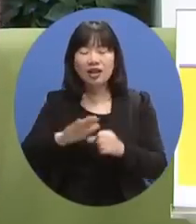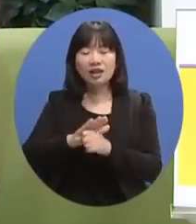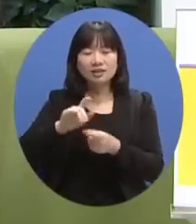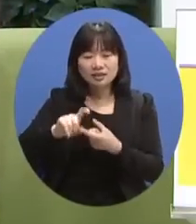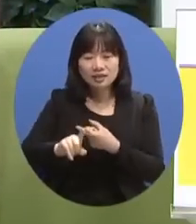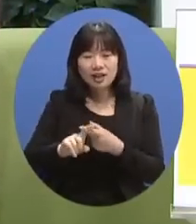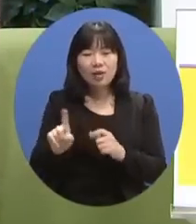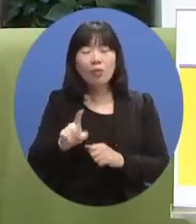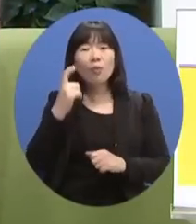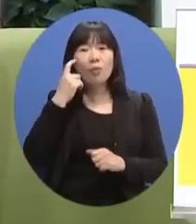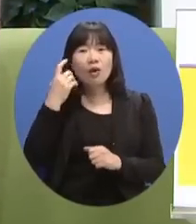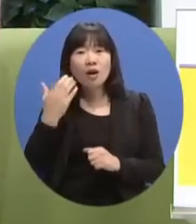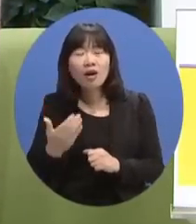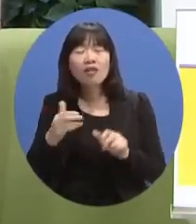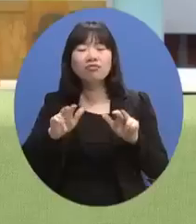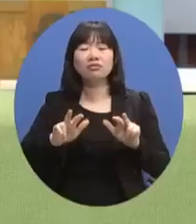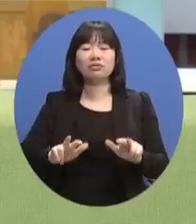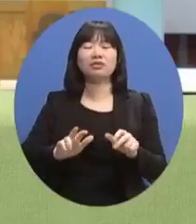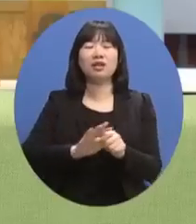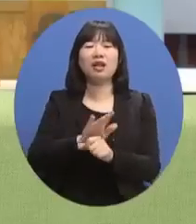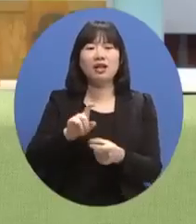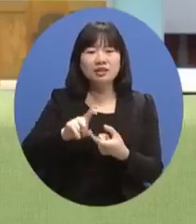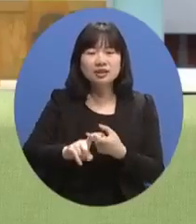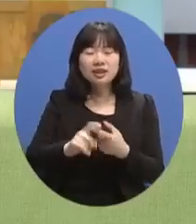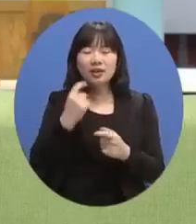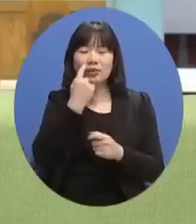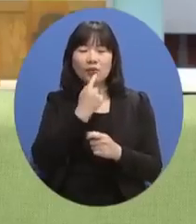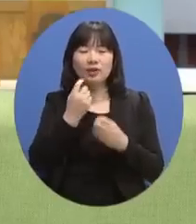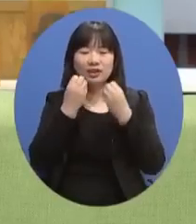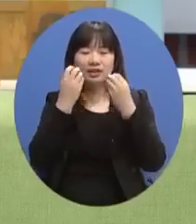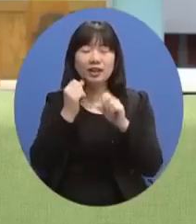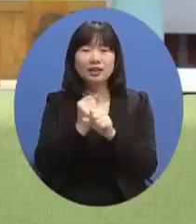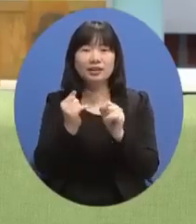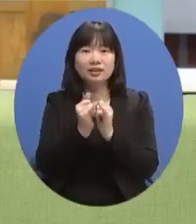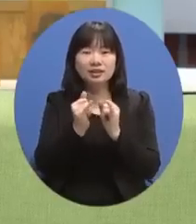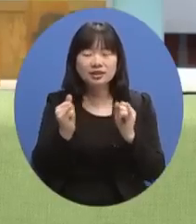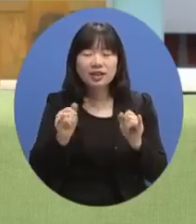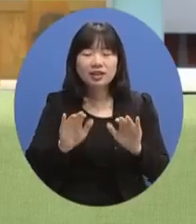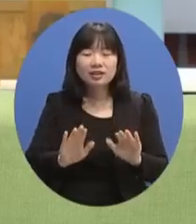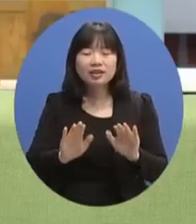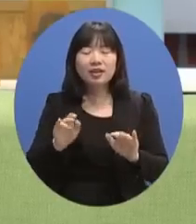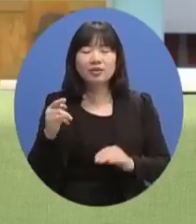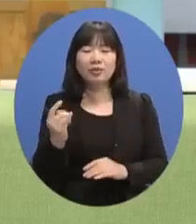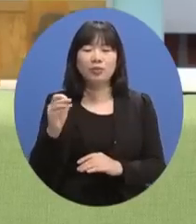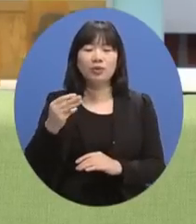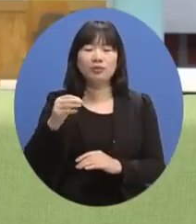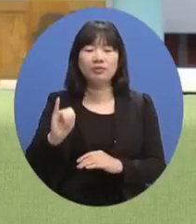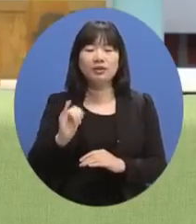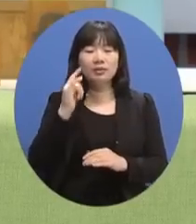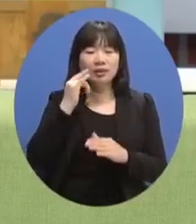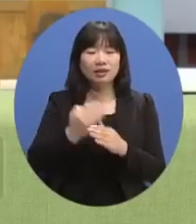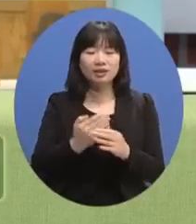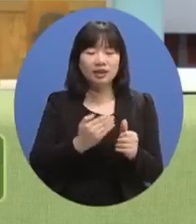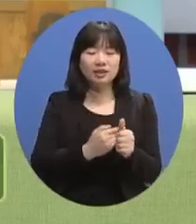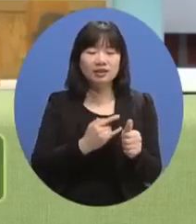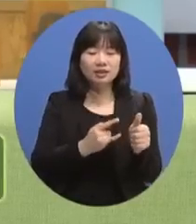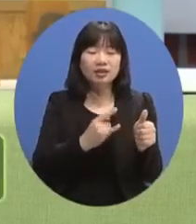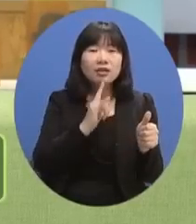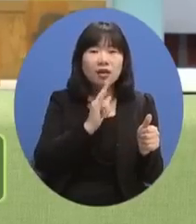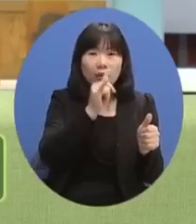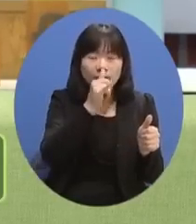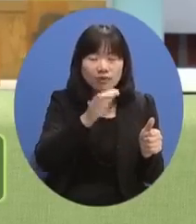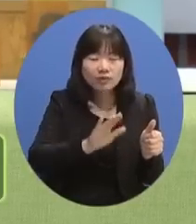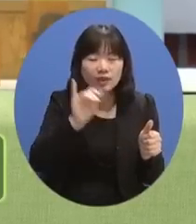건 어떤 건가요? 애착 이론의 이제 창시자인 이제 이 보울비 박사께서 하신 말씀이 뭐냐면